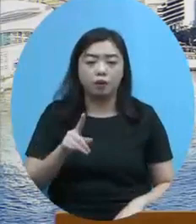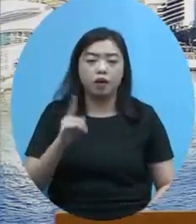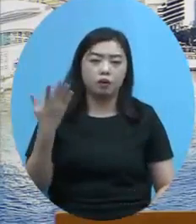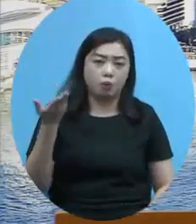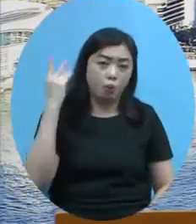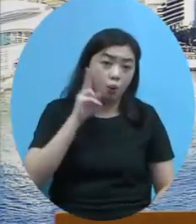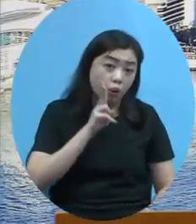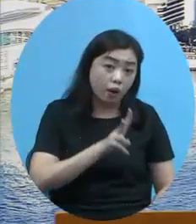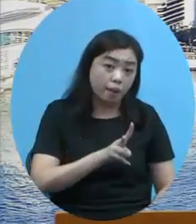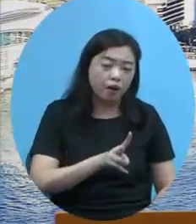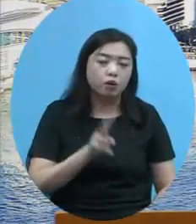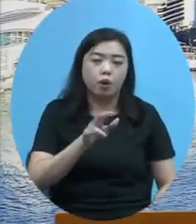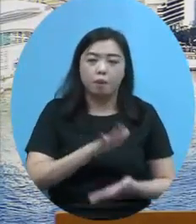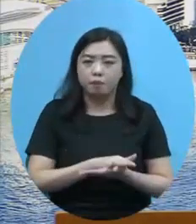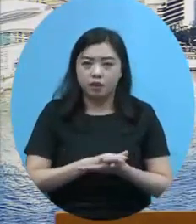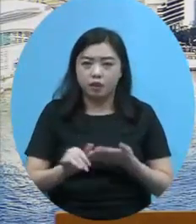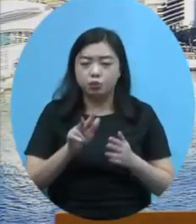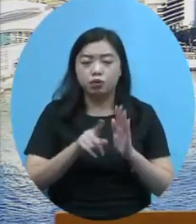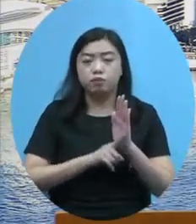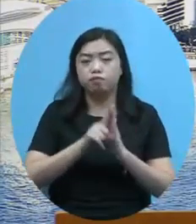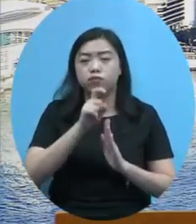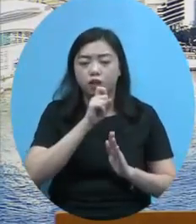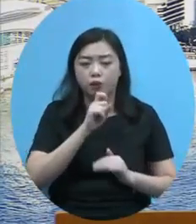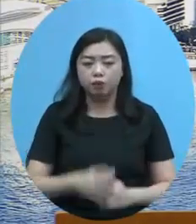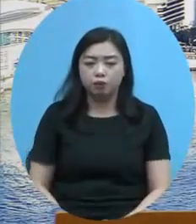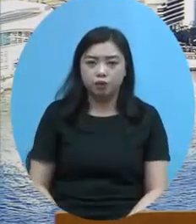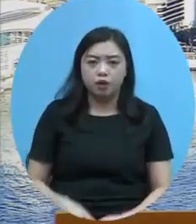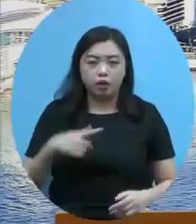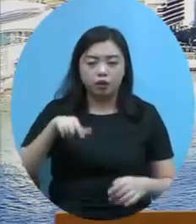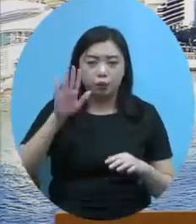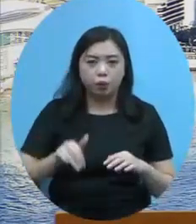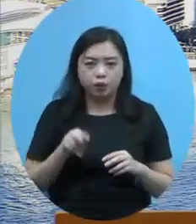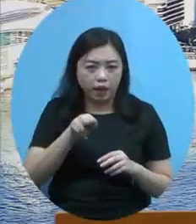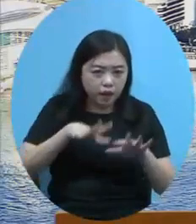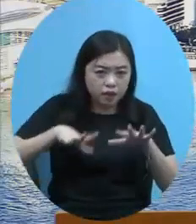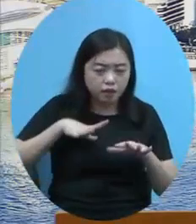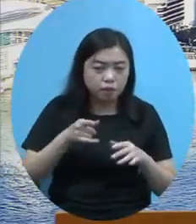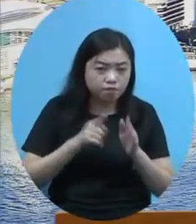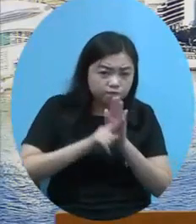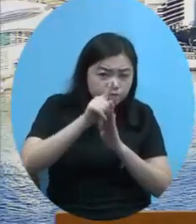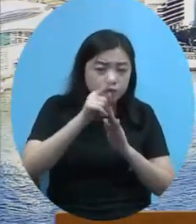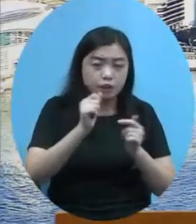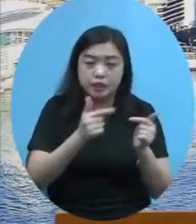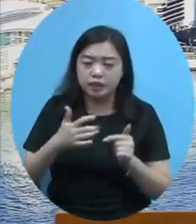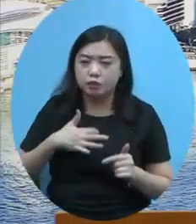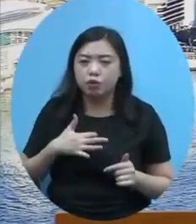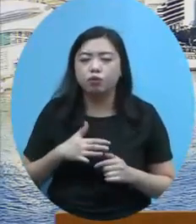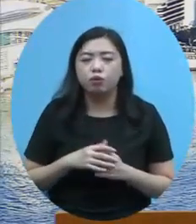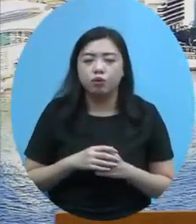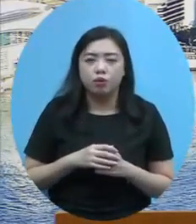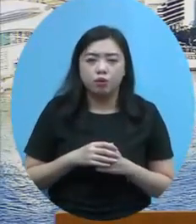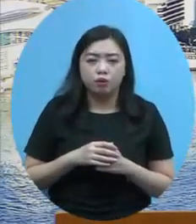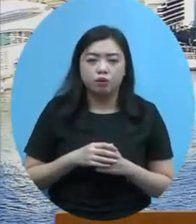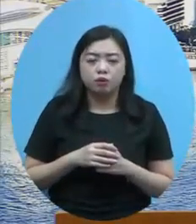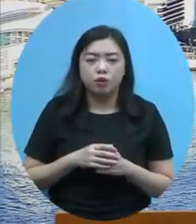咧，好明顯係有一個升幅嘅。咁我哋都會睇住即係呢一個升勢會唔會持續啦。咁